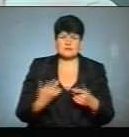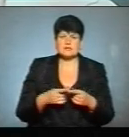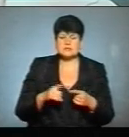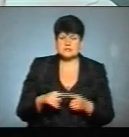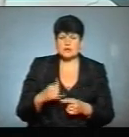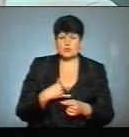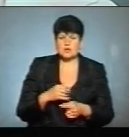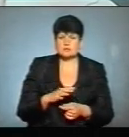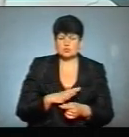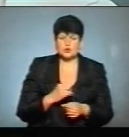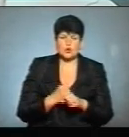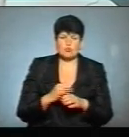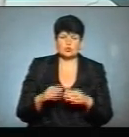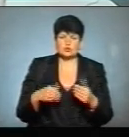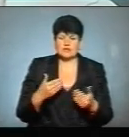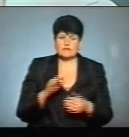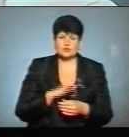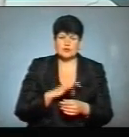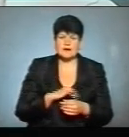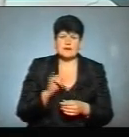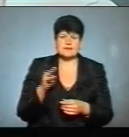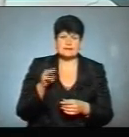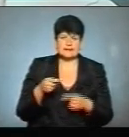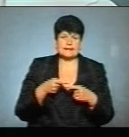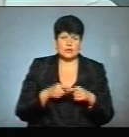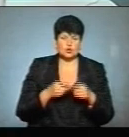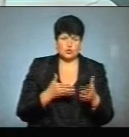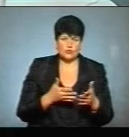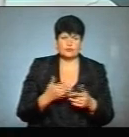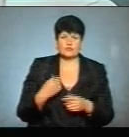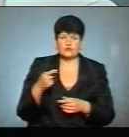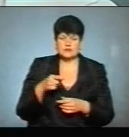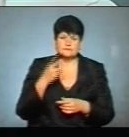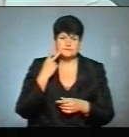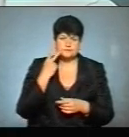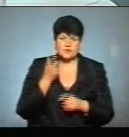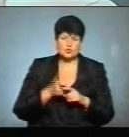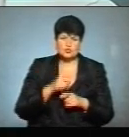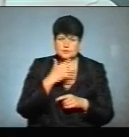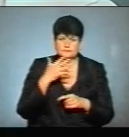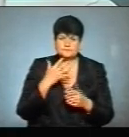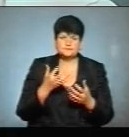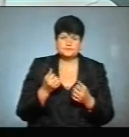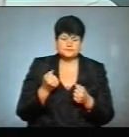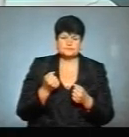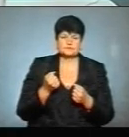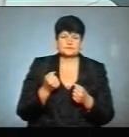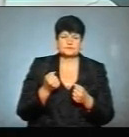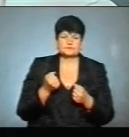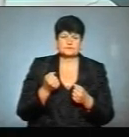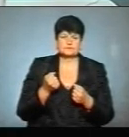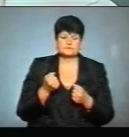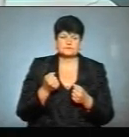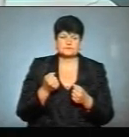були по роботодавці, які використовують IT-технології. Вони зазвичай дуже багато черпають робочу силу з числа